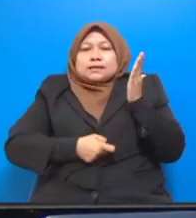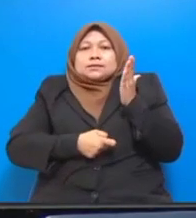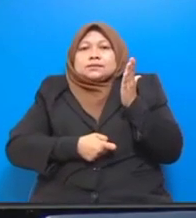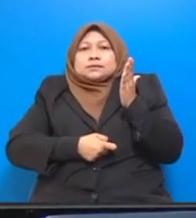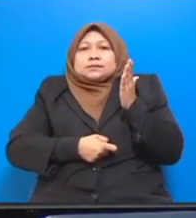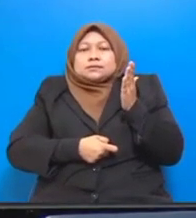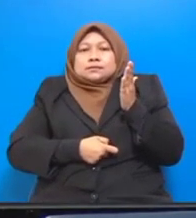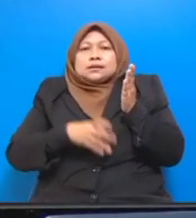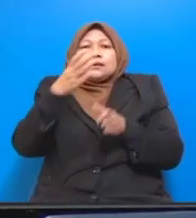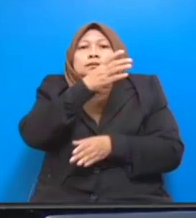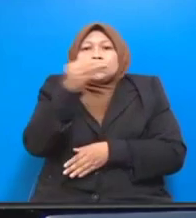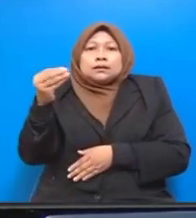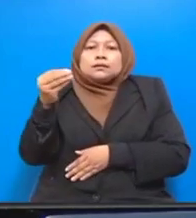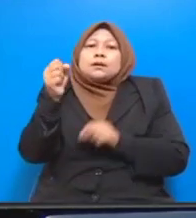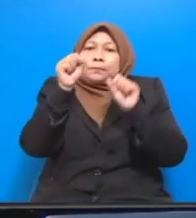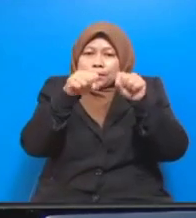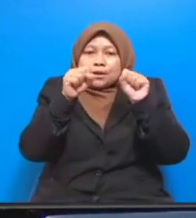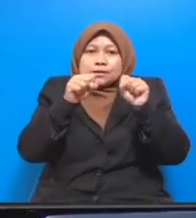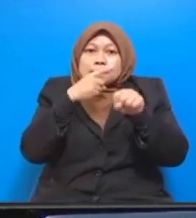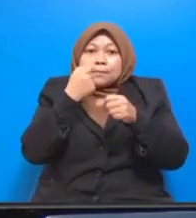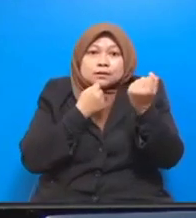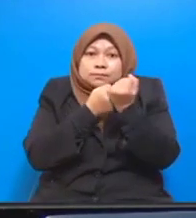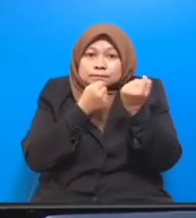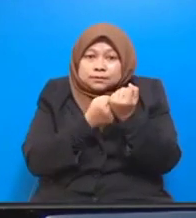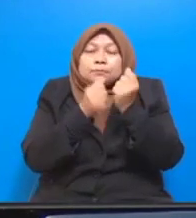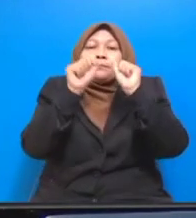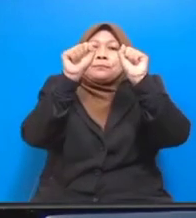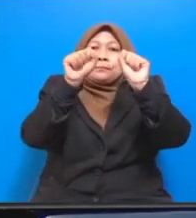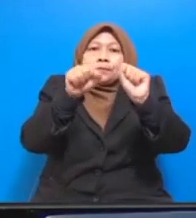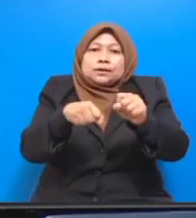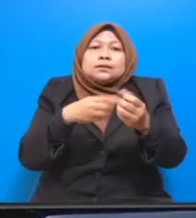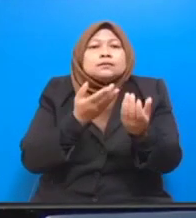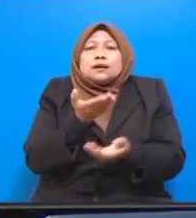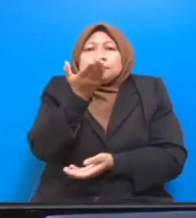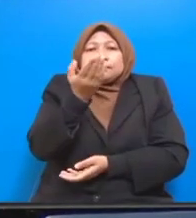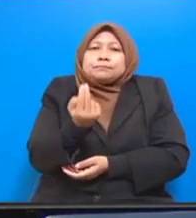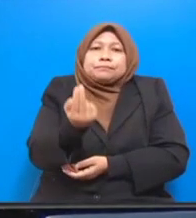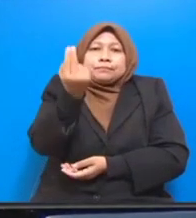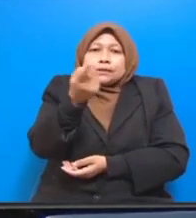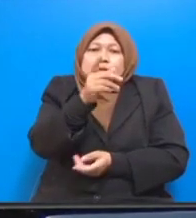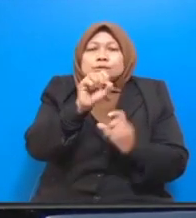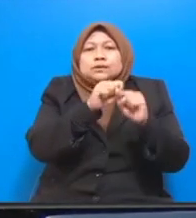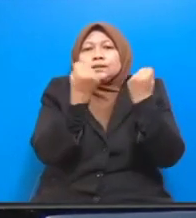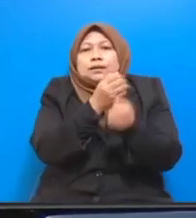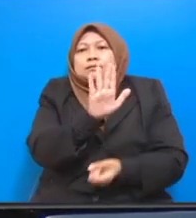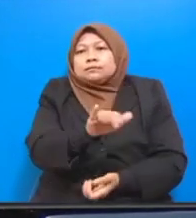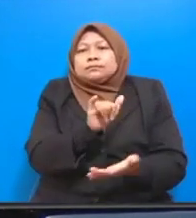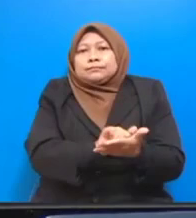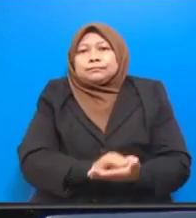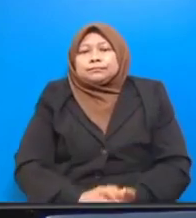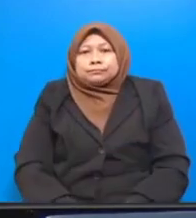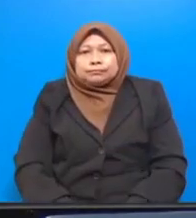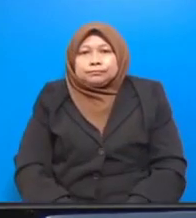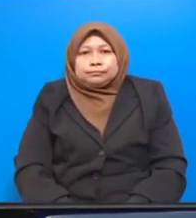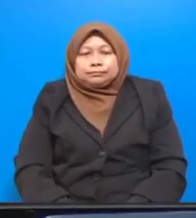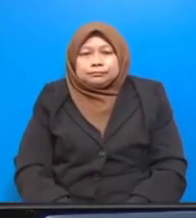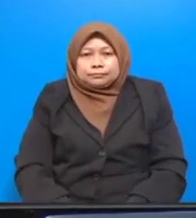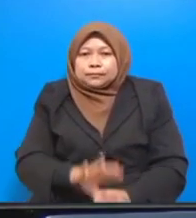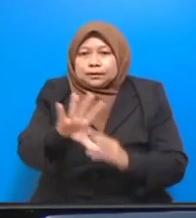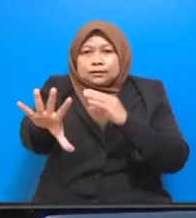cukai dana mereka mereka mohon itu adalah terpulang kepada syari'at itu sendiri makasih yang benar salah telah